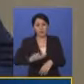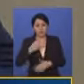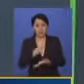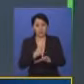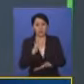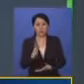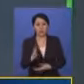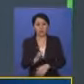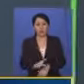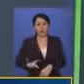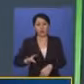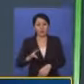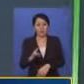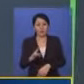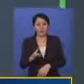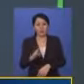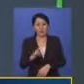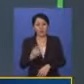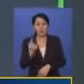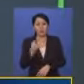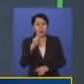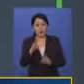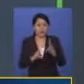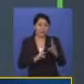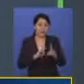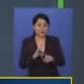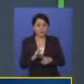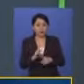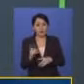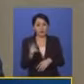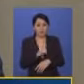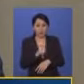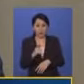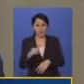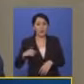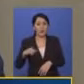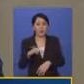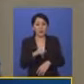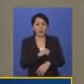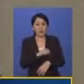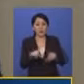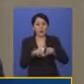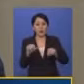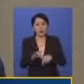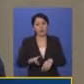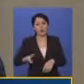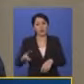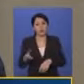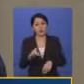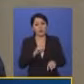беретін боламыз. Өңір басшысы арыз-шағымдарды және ұсыныстарды жеке бақылау алып, басқарма басшылары мен аудан әкімдеріне